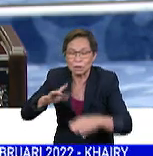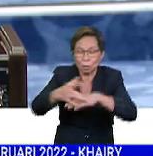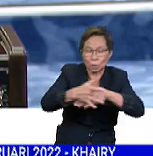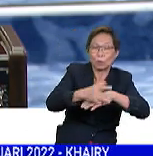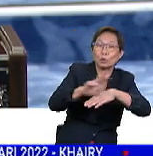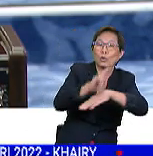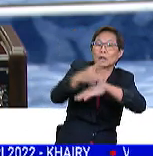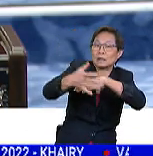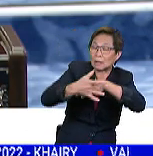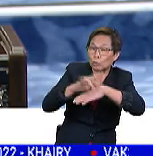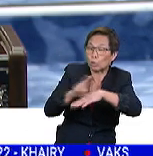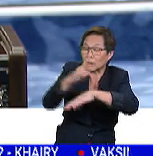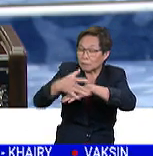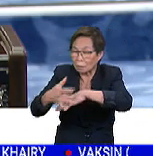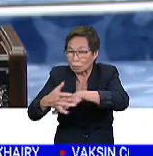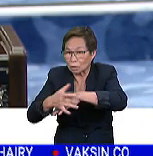teknologi